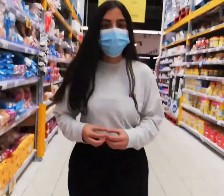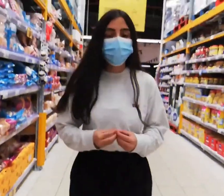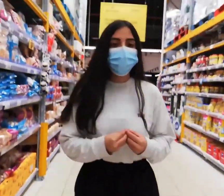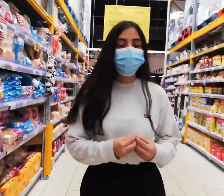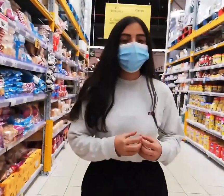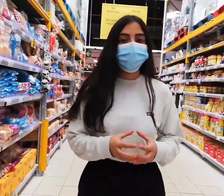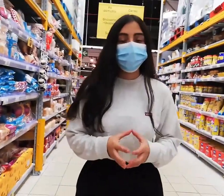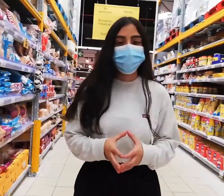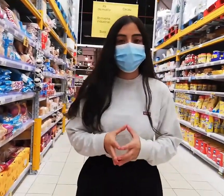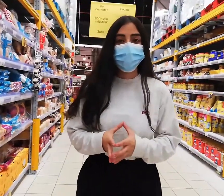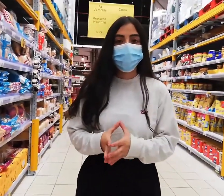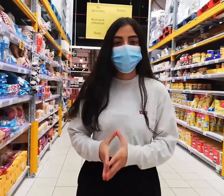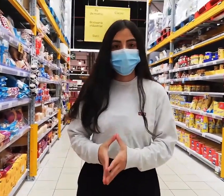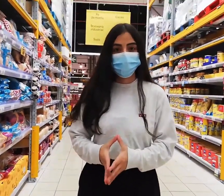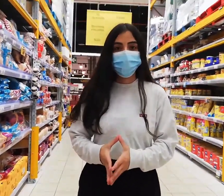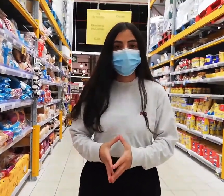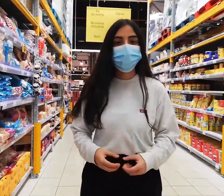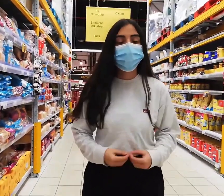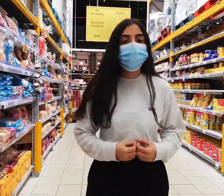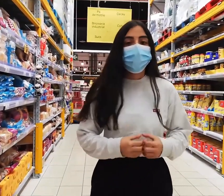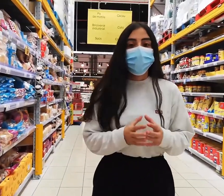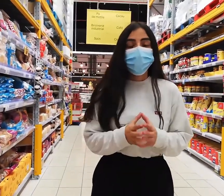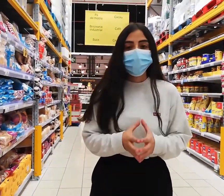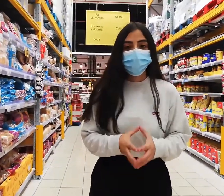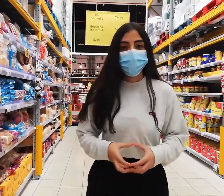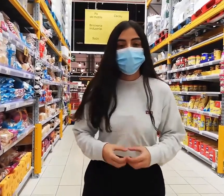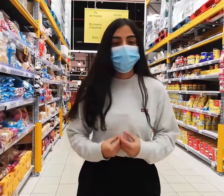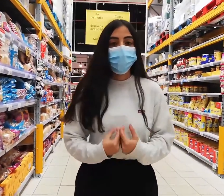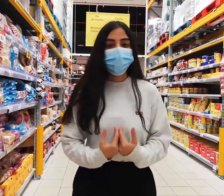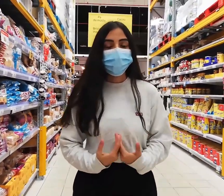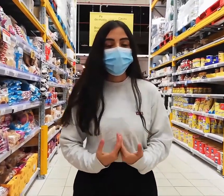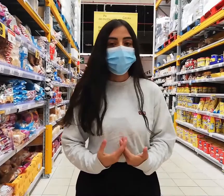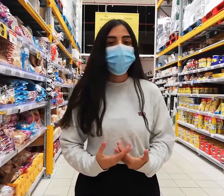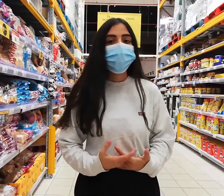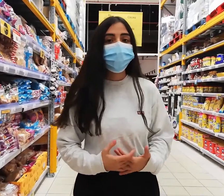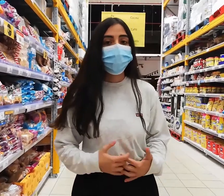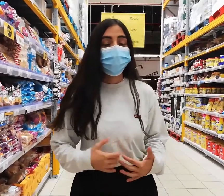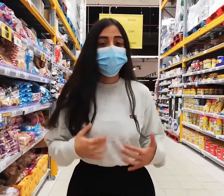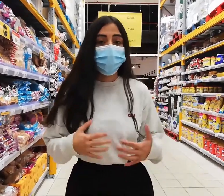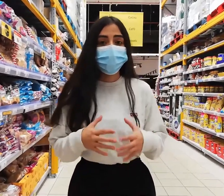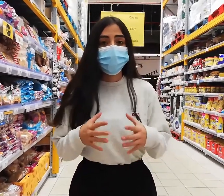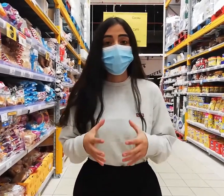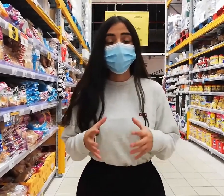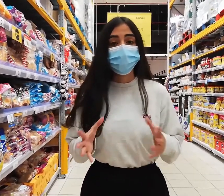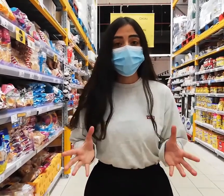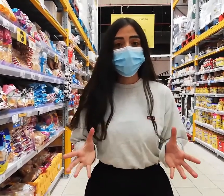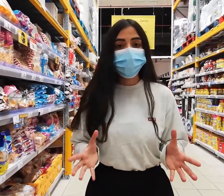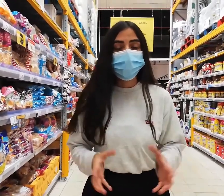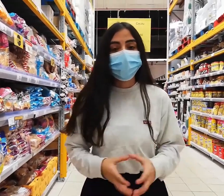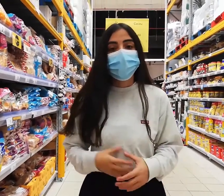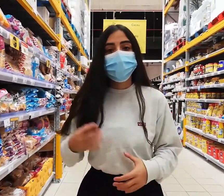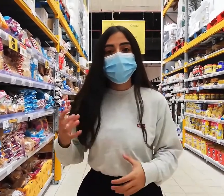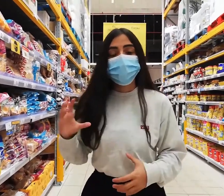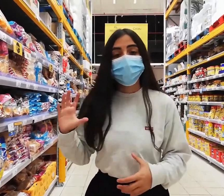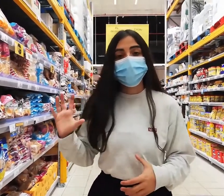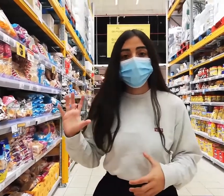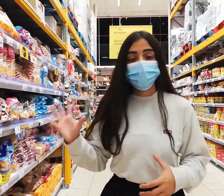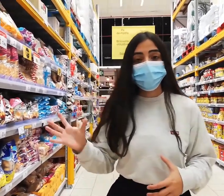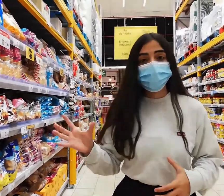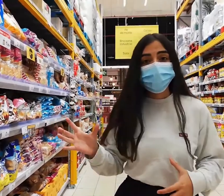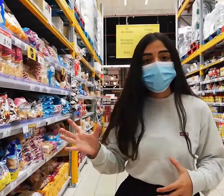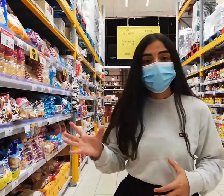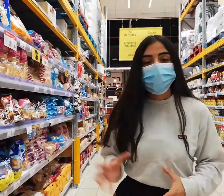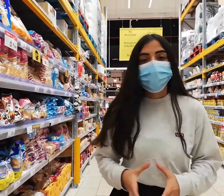pràctica consta de l'anàlisi de les etiquetes nutricionals. Els passos per elaborar aquesta pràctica va ser anar a diferents supermercats, triar